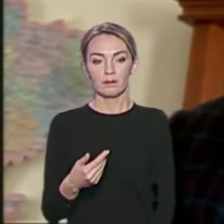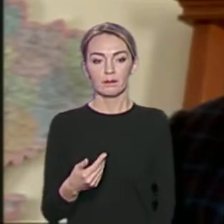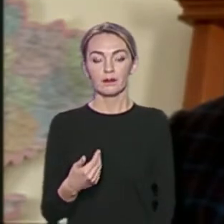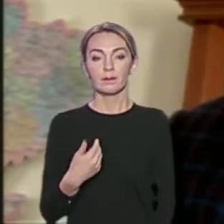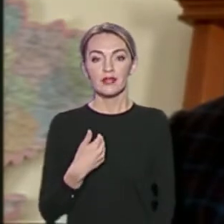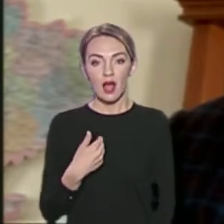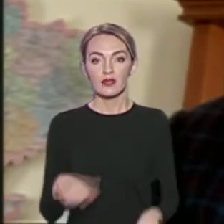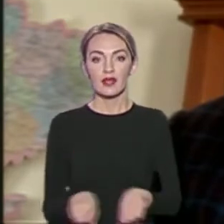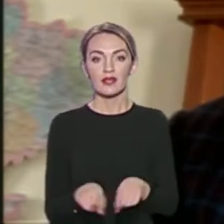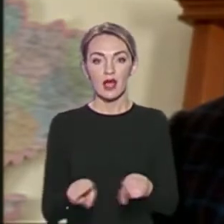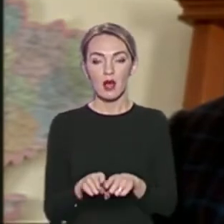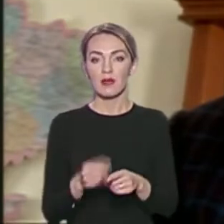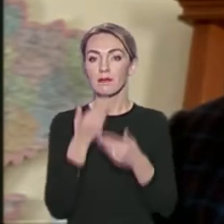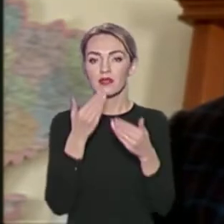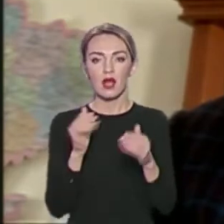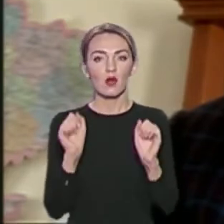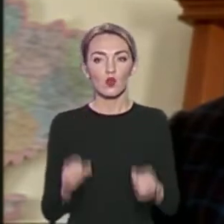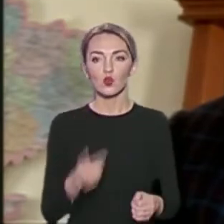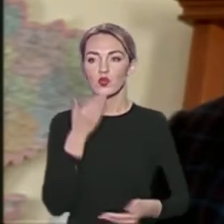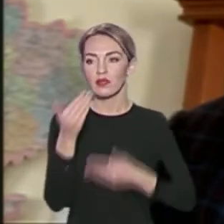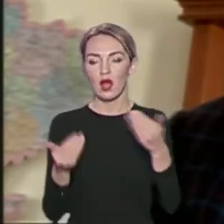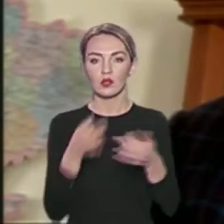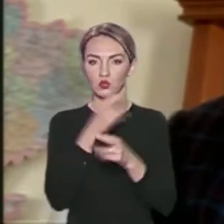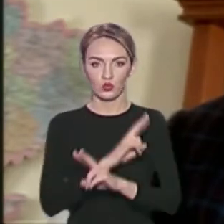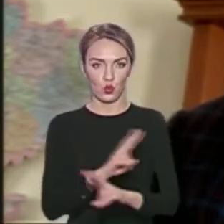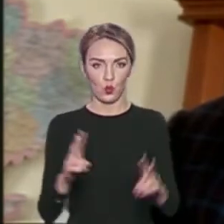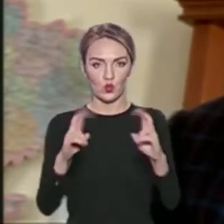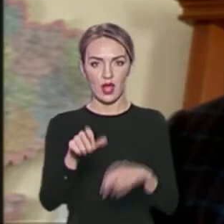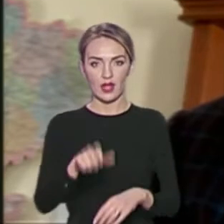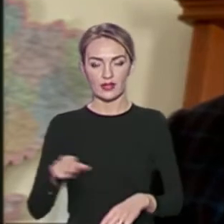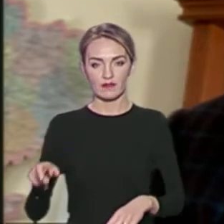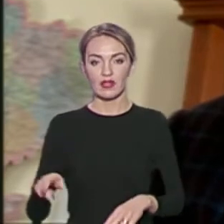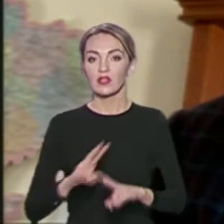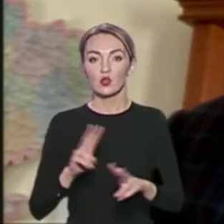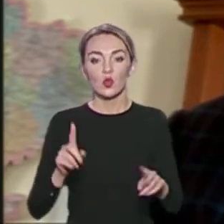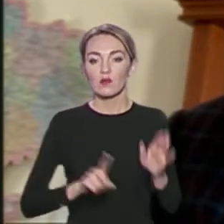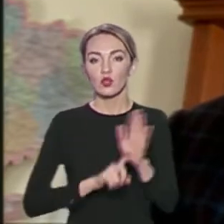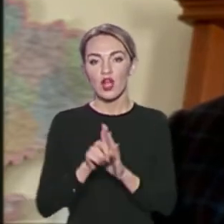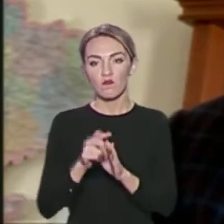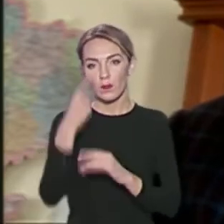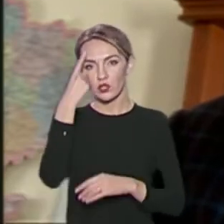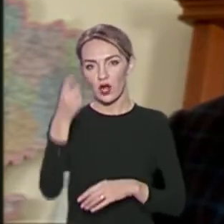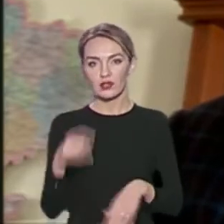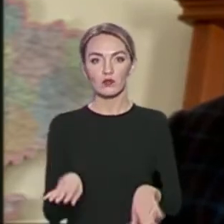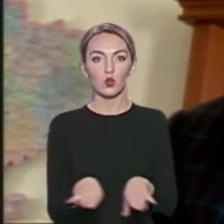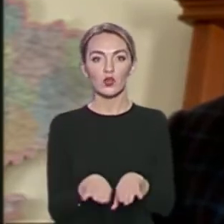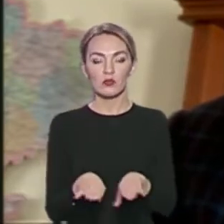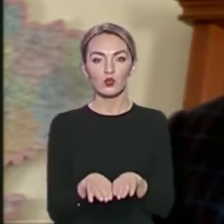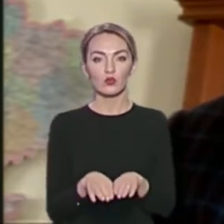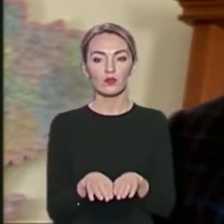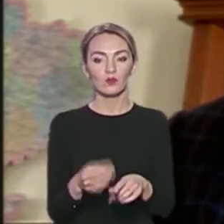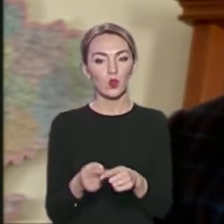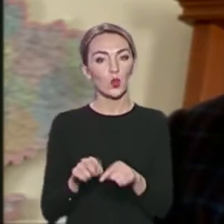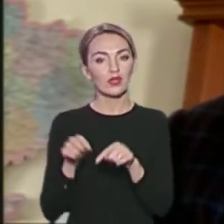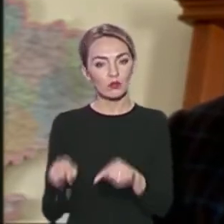ж саме питання можу задати і будь-кому з аналітиків, а чому ж ніхто з аналітиків в лютому не почав попереджати, що подібної продукції стане